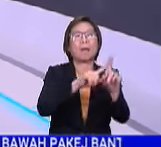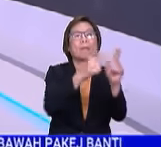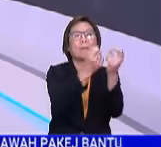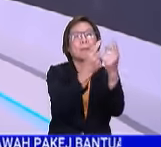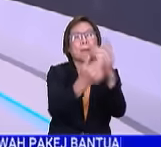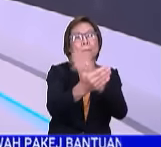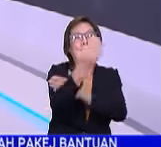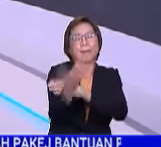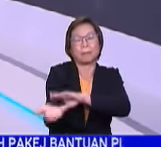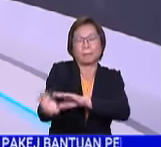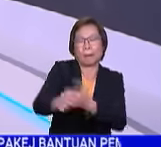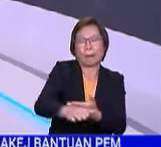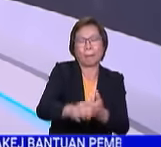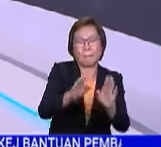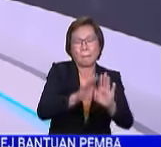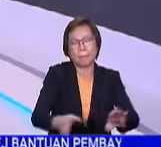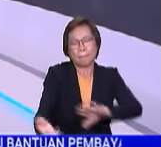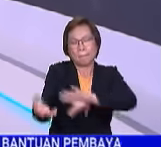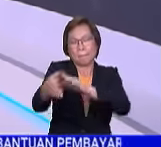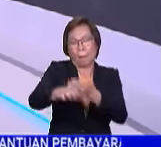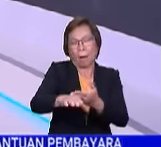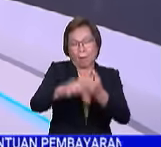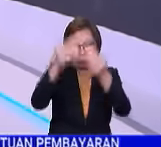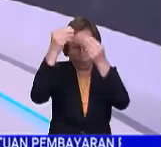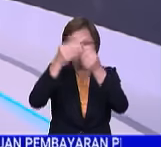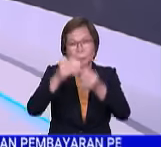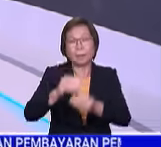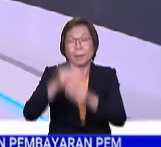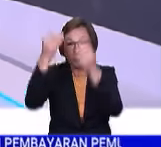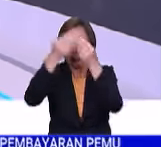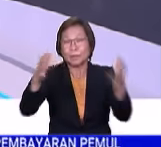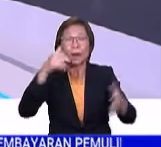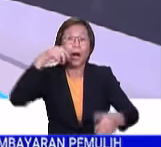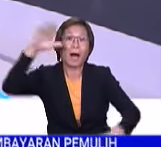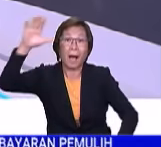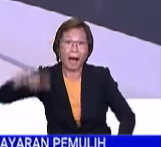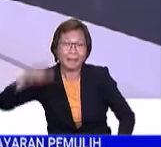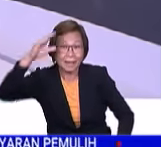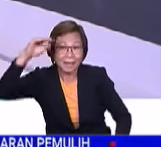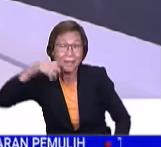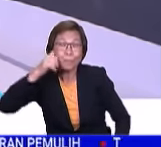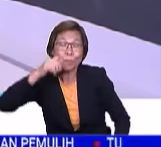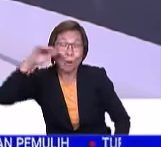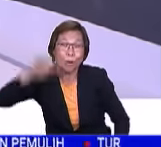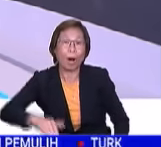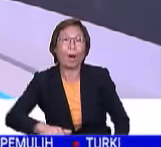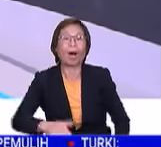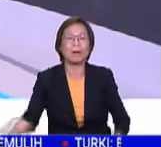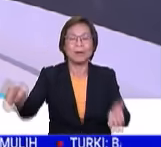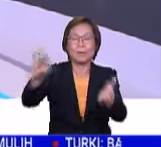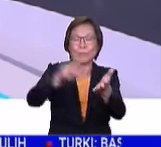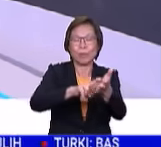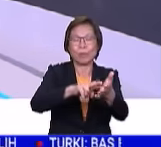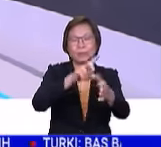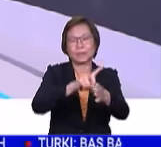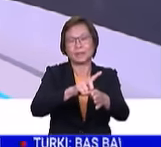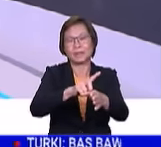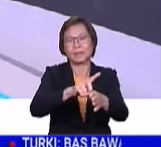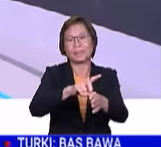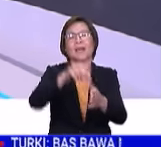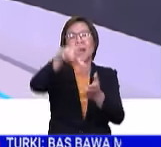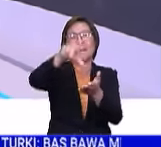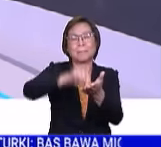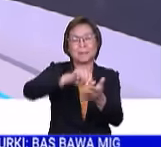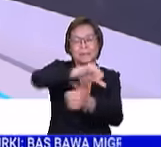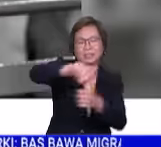tadi. Berita pemergian Benji dikongsi adiknya Inesa Irdayanti menerusi satu kenyataan di media